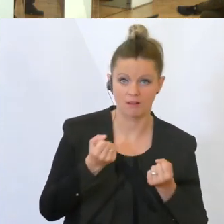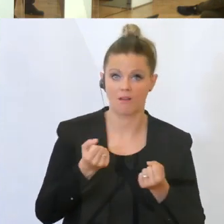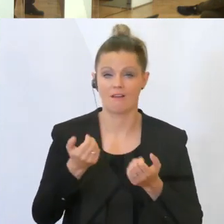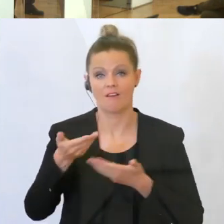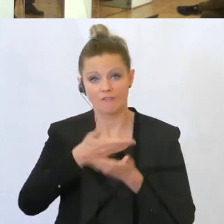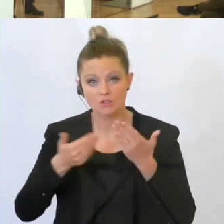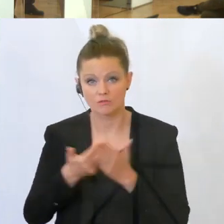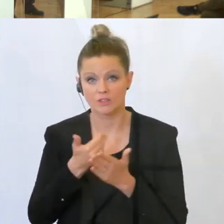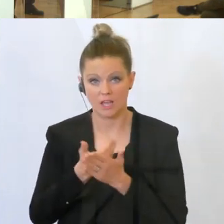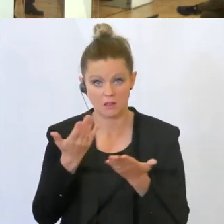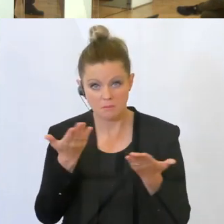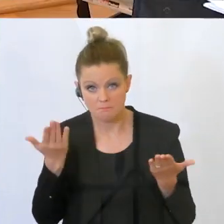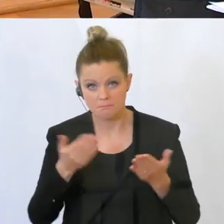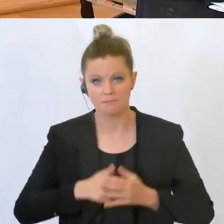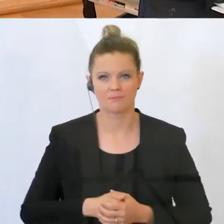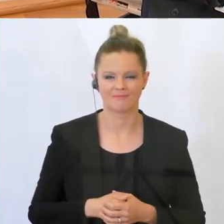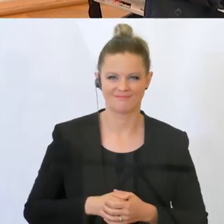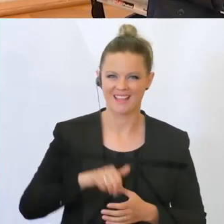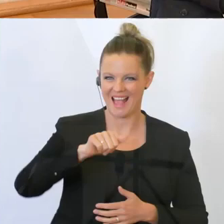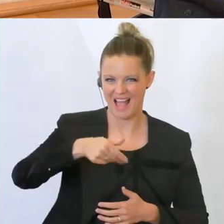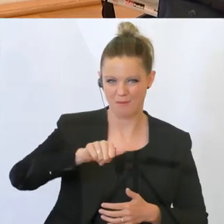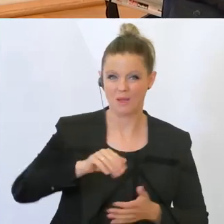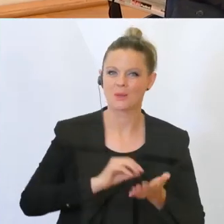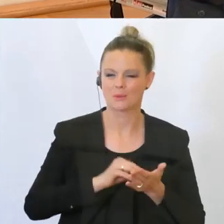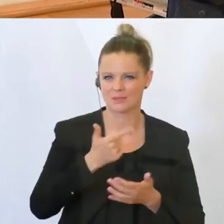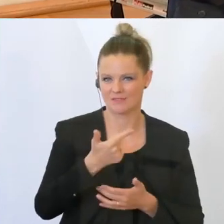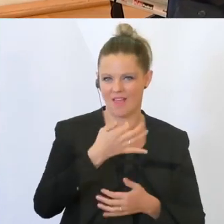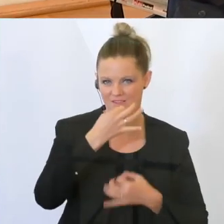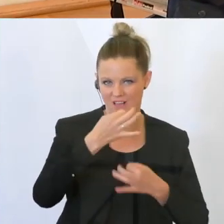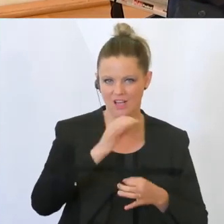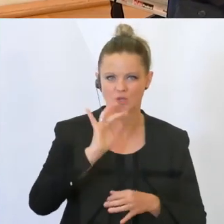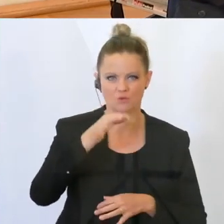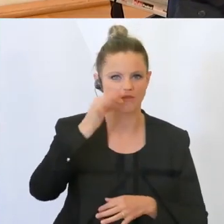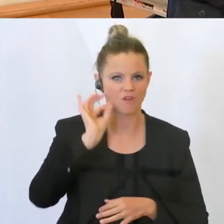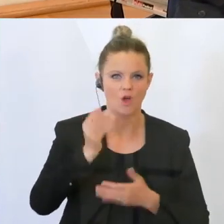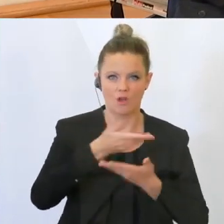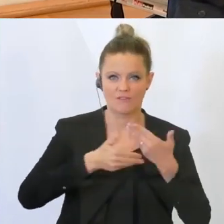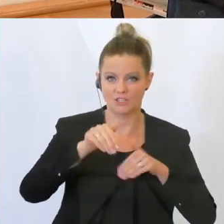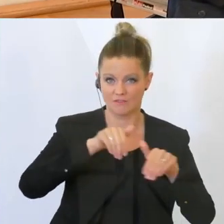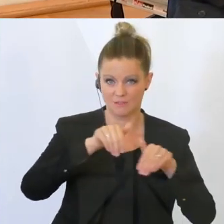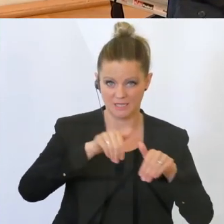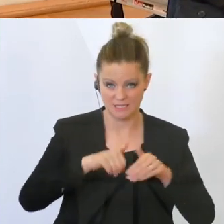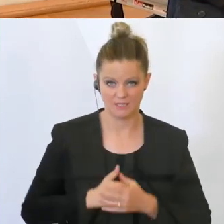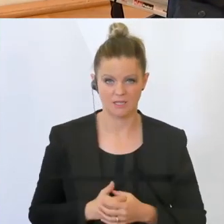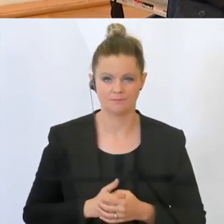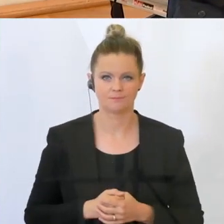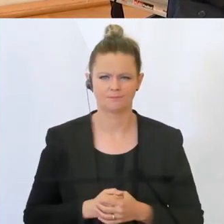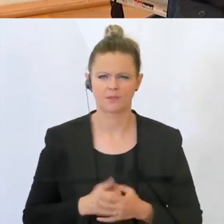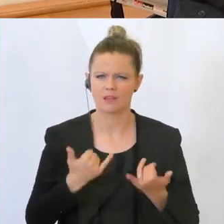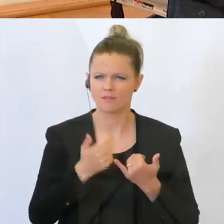Wirtschaft? Und der Herr Schlemmer, bitte. Ich hätte noch 2 Fragen an die Wirtschaftsministerin. Einerseits, wie es